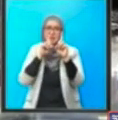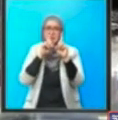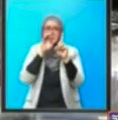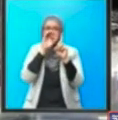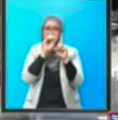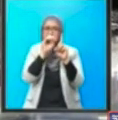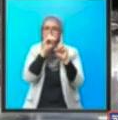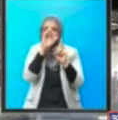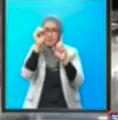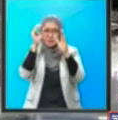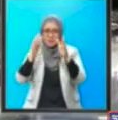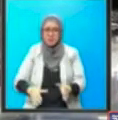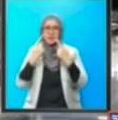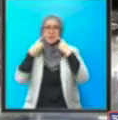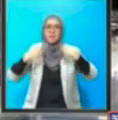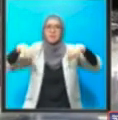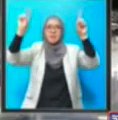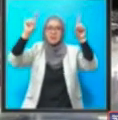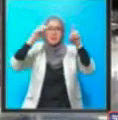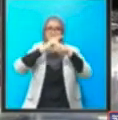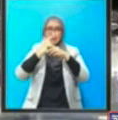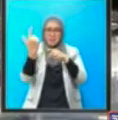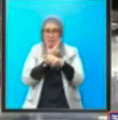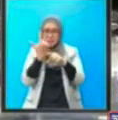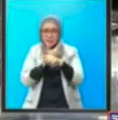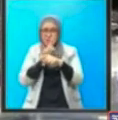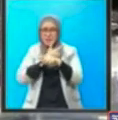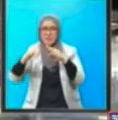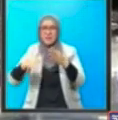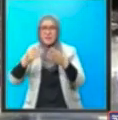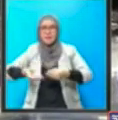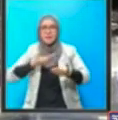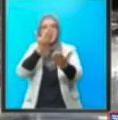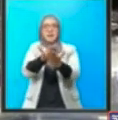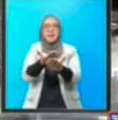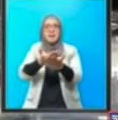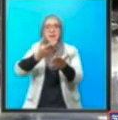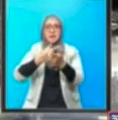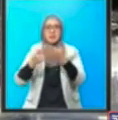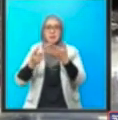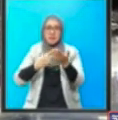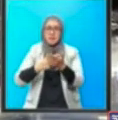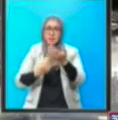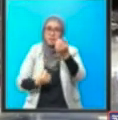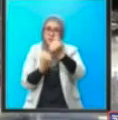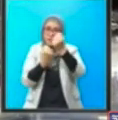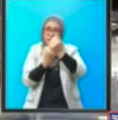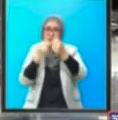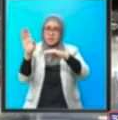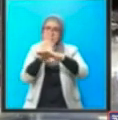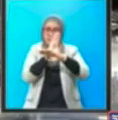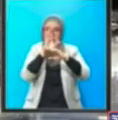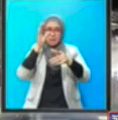graduan yang berjaya menamatkan latihan akan ditawarkan pembiayaan perniagaan sekiranya memenuhi